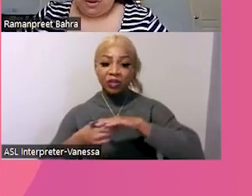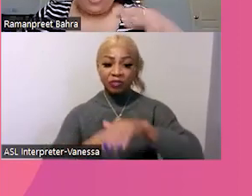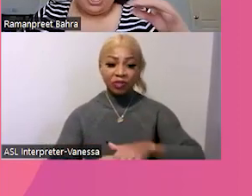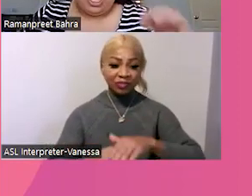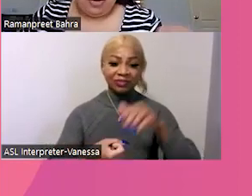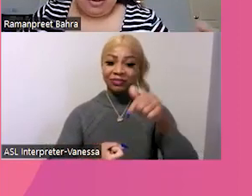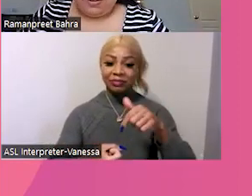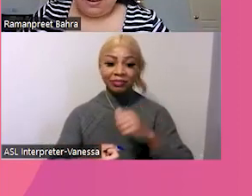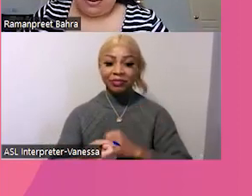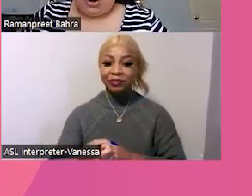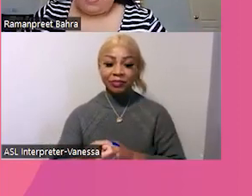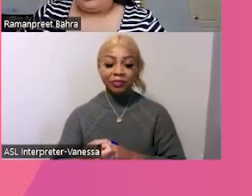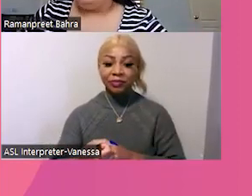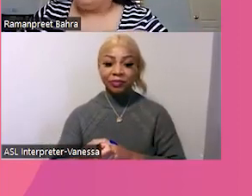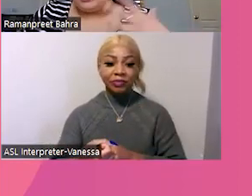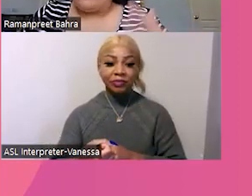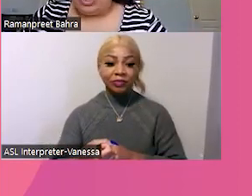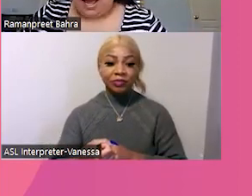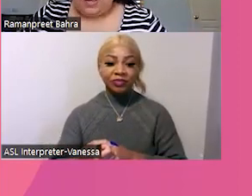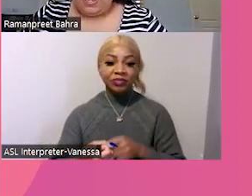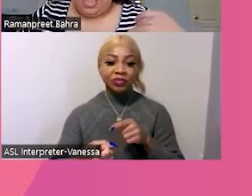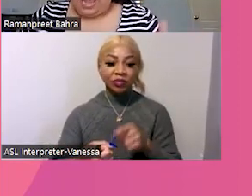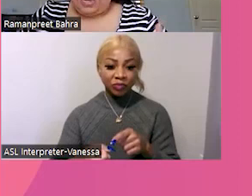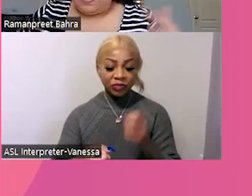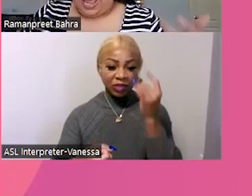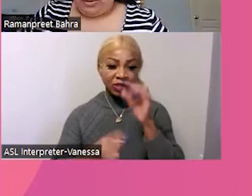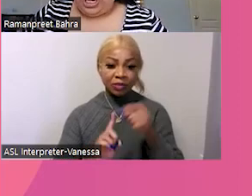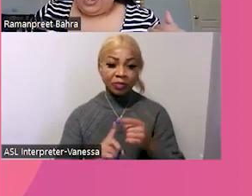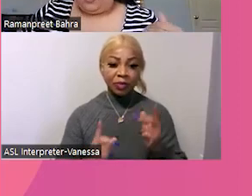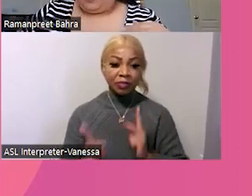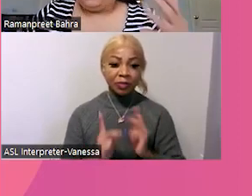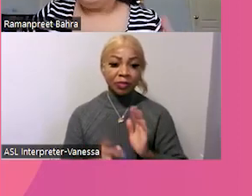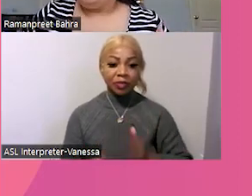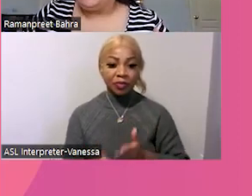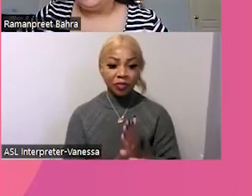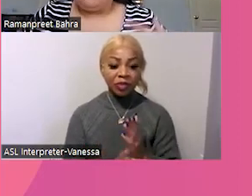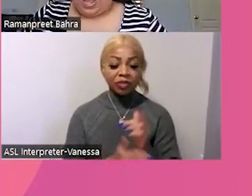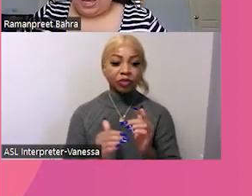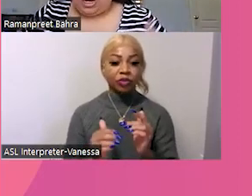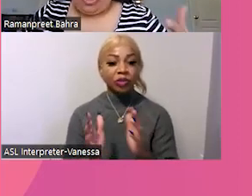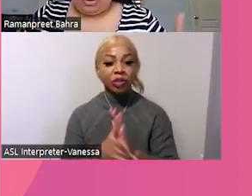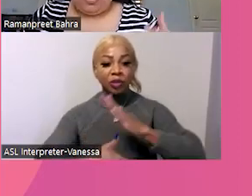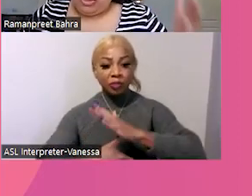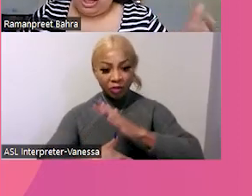un cadre de justice sociale pour intégrer cela à un discours de droit de la personne afin